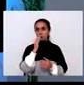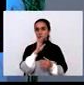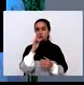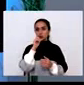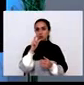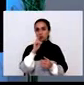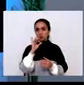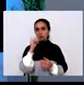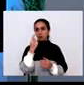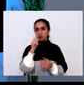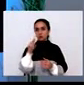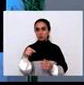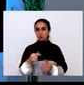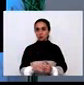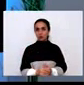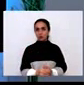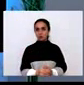крики, одна запятая.